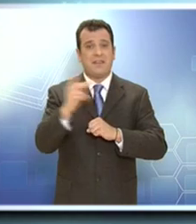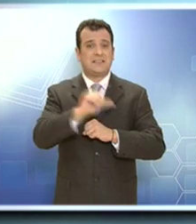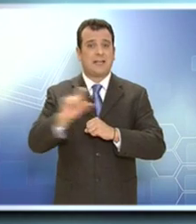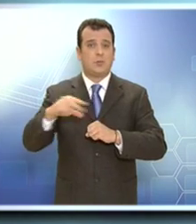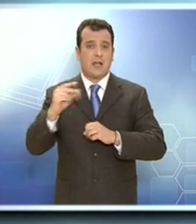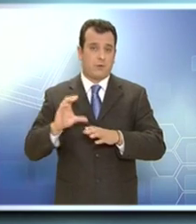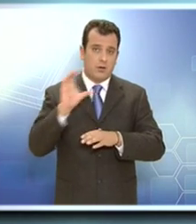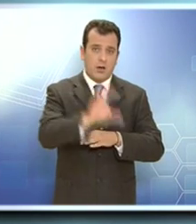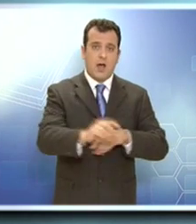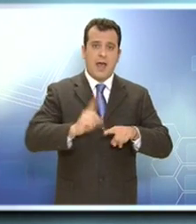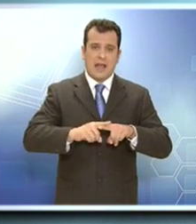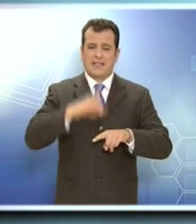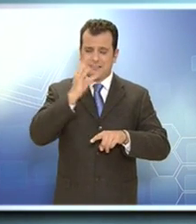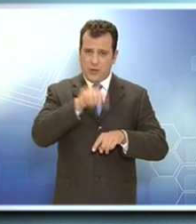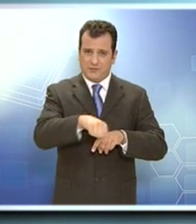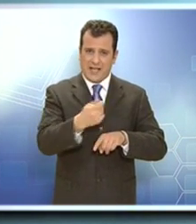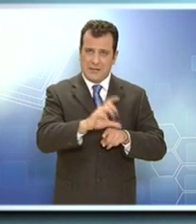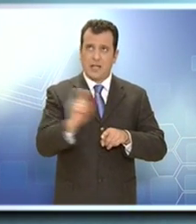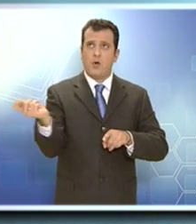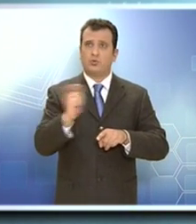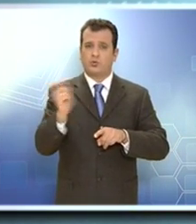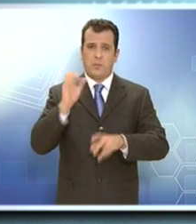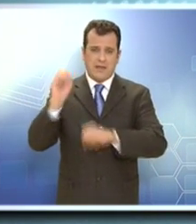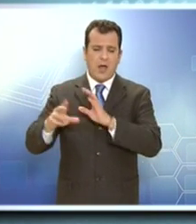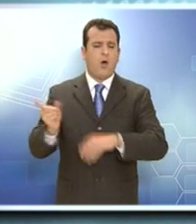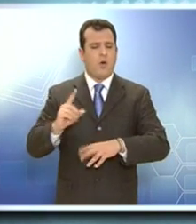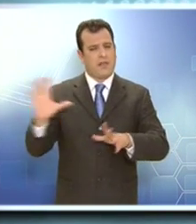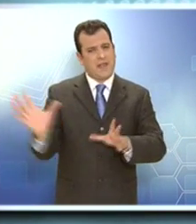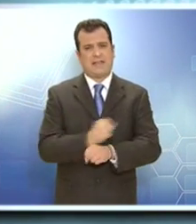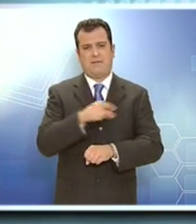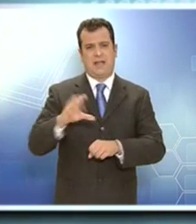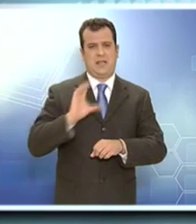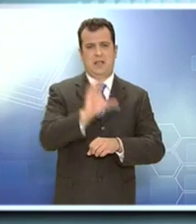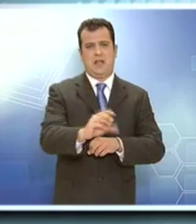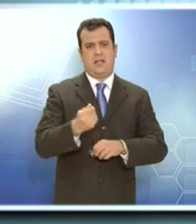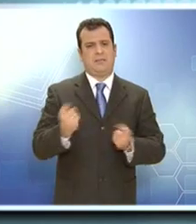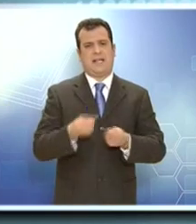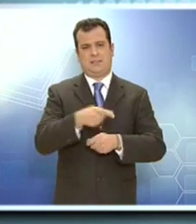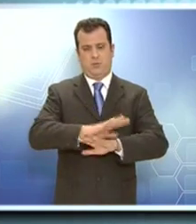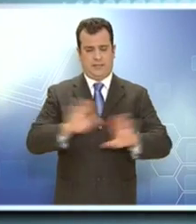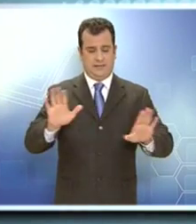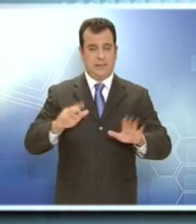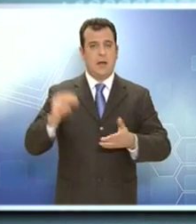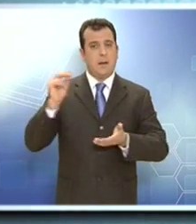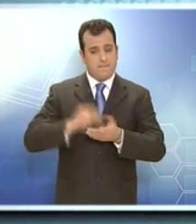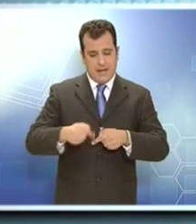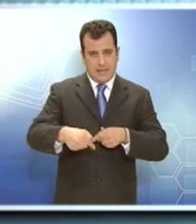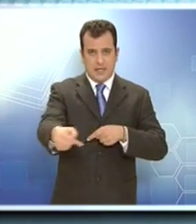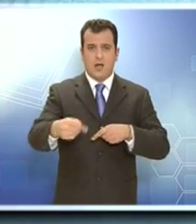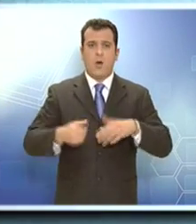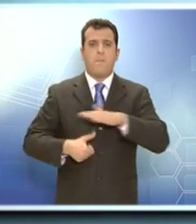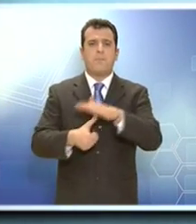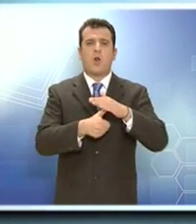Ελλάδα. Και αυτή τη φορά είμαι πεπισμένος ότι δεν θα καταλήξουν στον κάλαθο των αχρήστων. Μέσα στις επόμενες ημέρες ενδέχεται να γίνει νέα σύσκεψη των πολιτικών